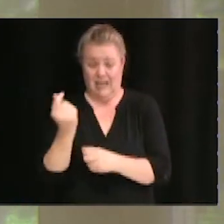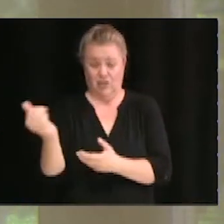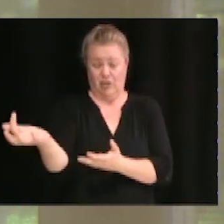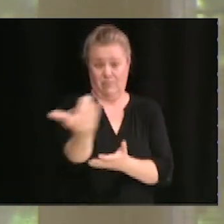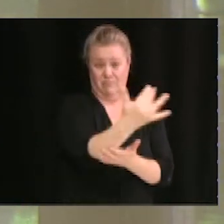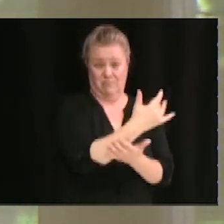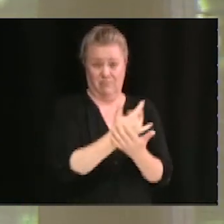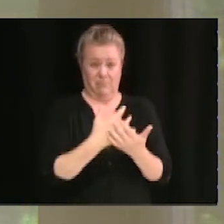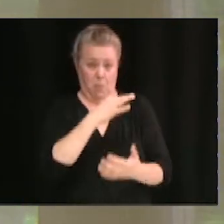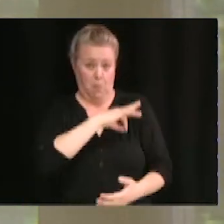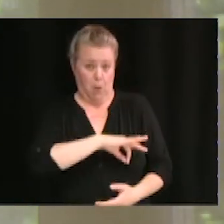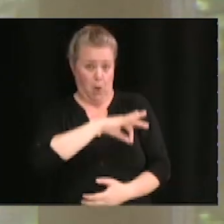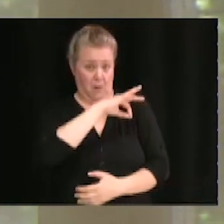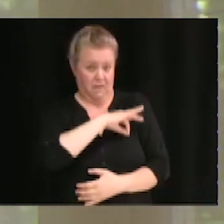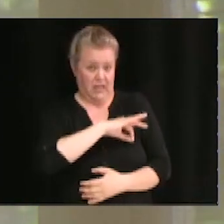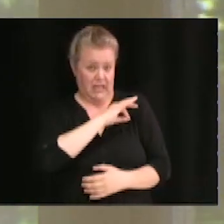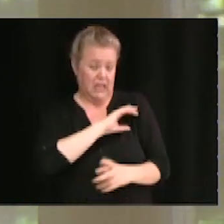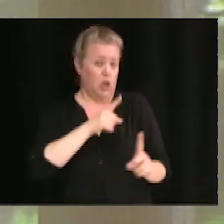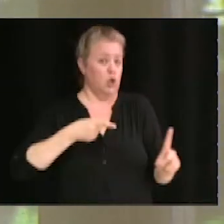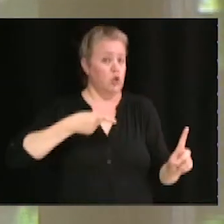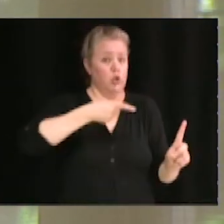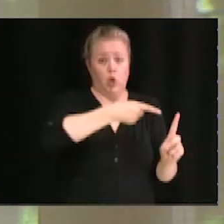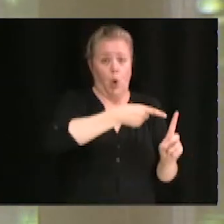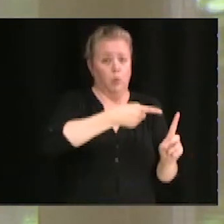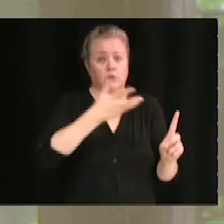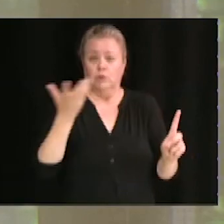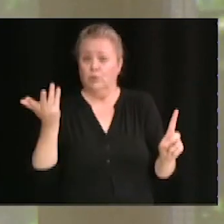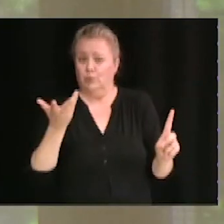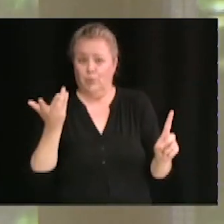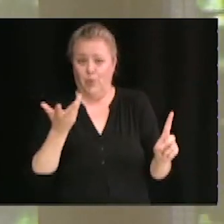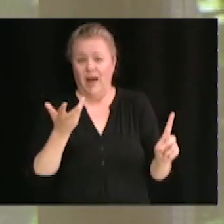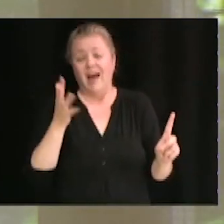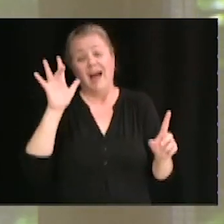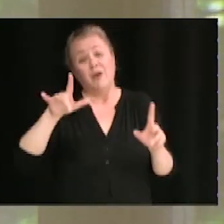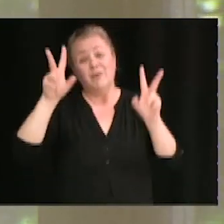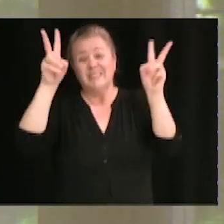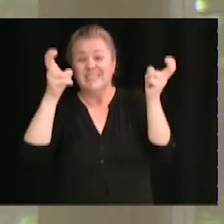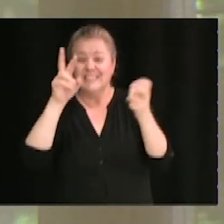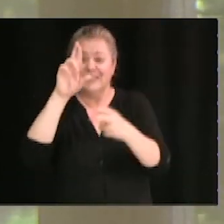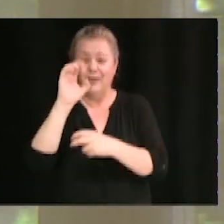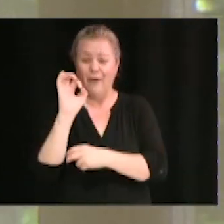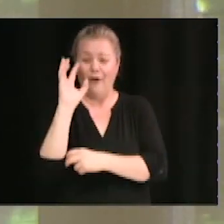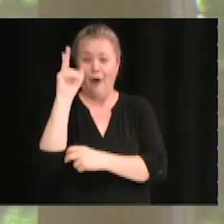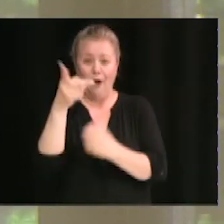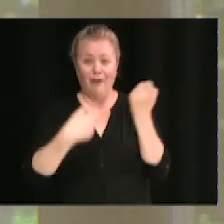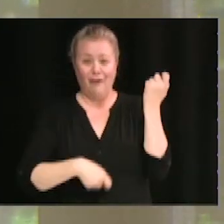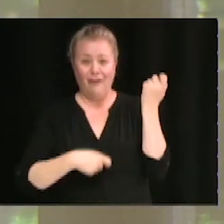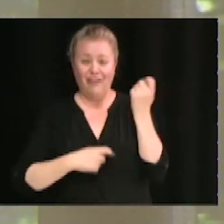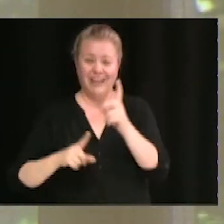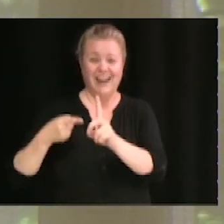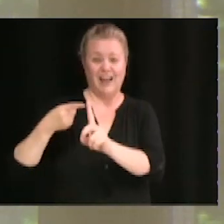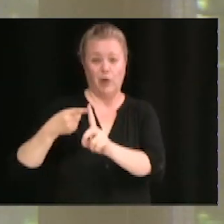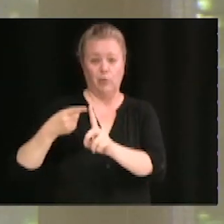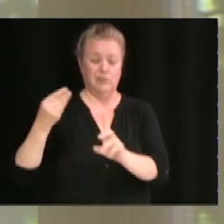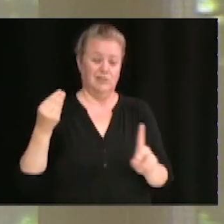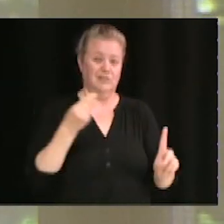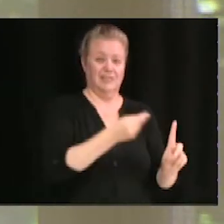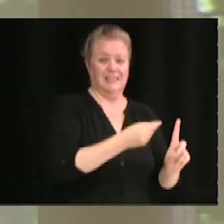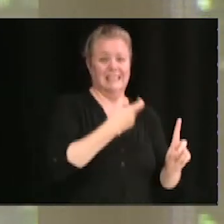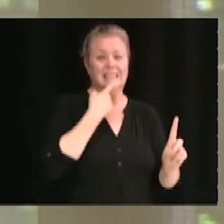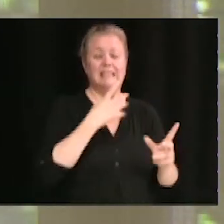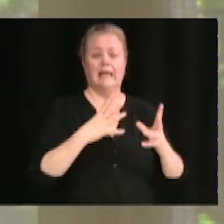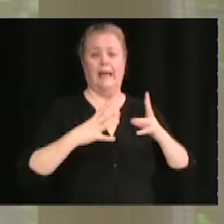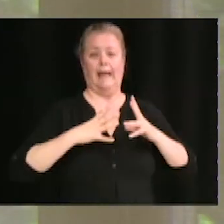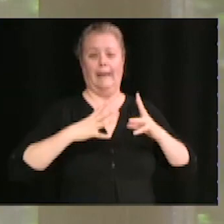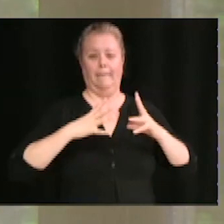fait, la cause de Roclacose, donc, qui vont participer, qui vont réussir à avoir une partie des profits, c'est Ripi